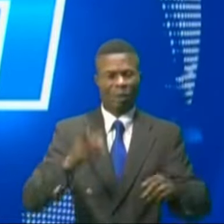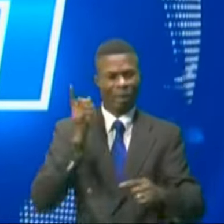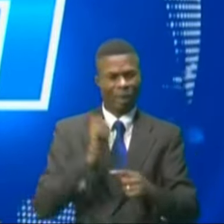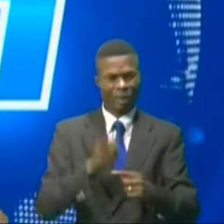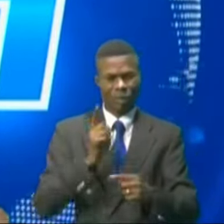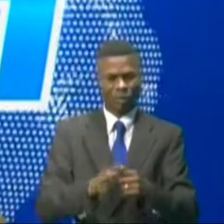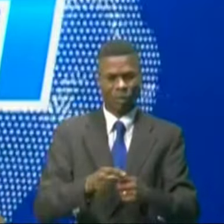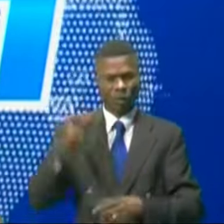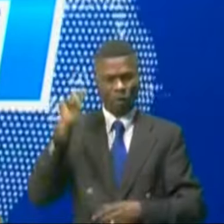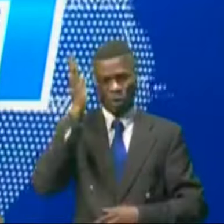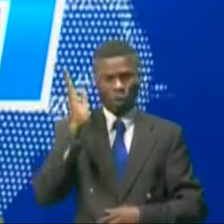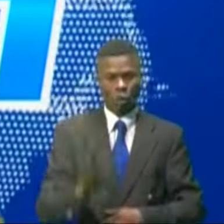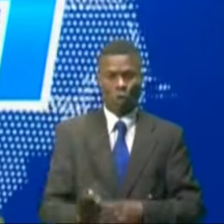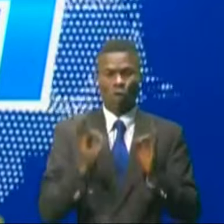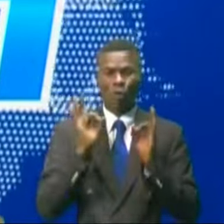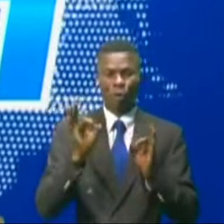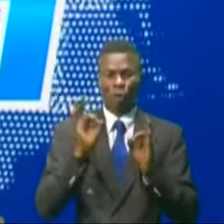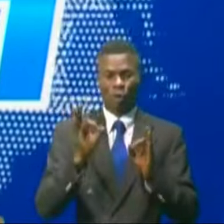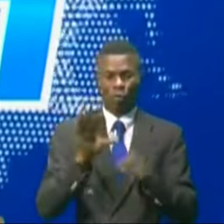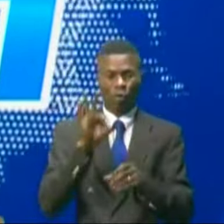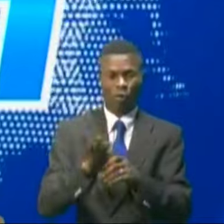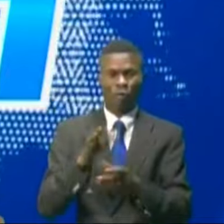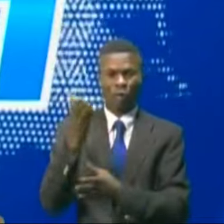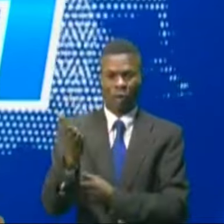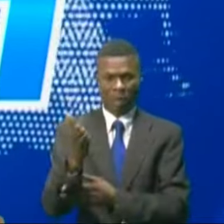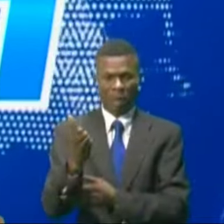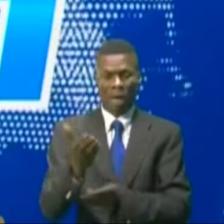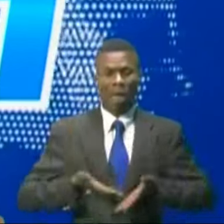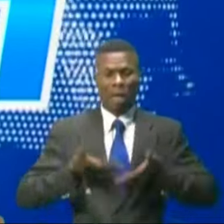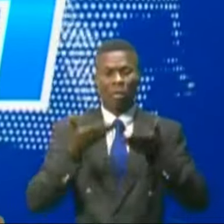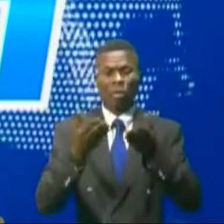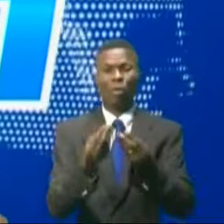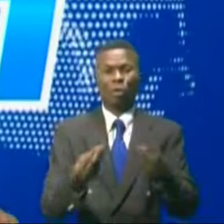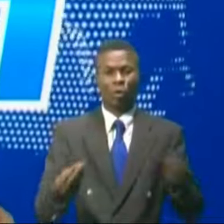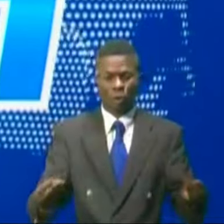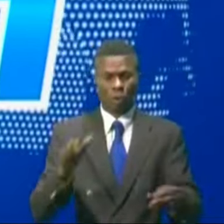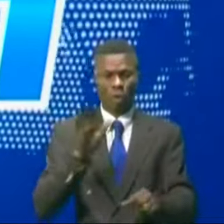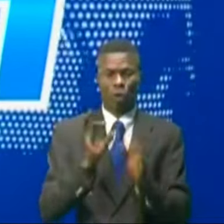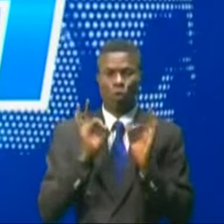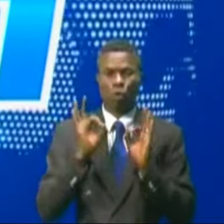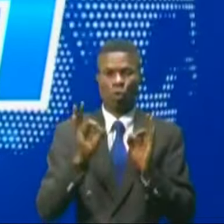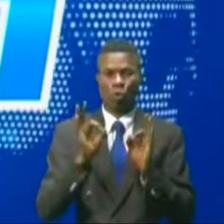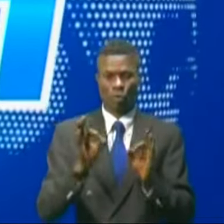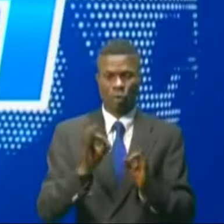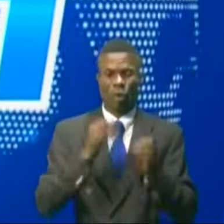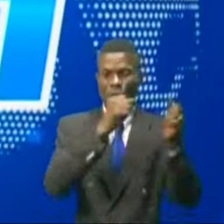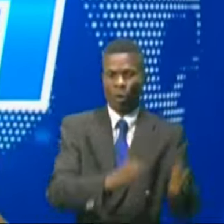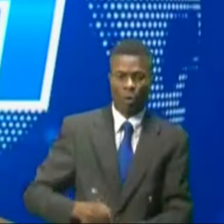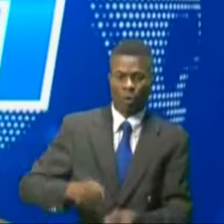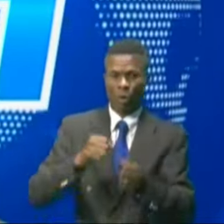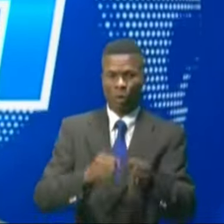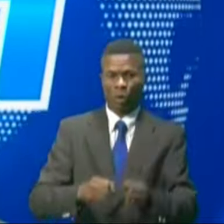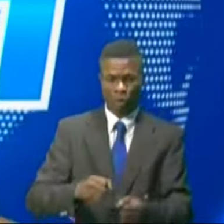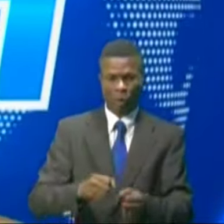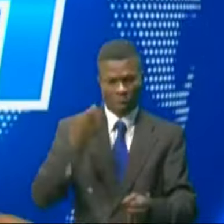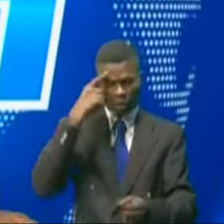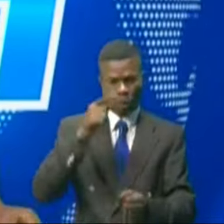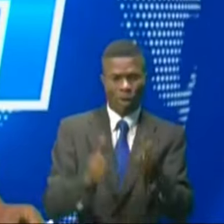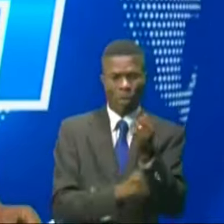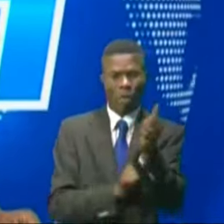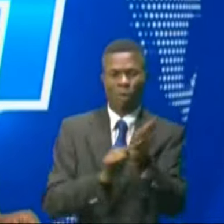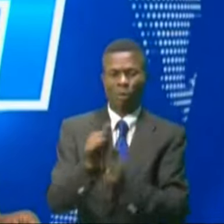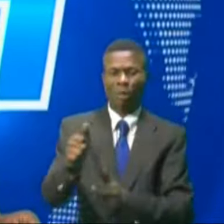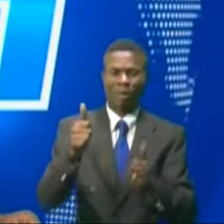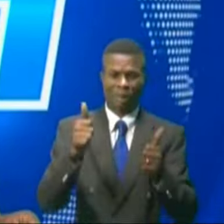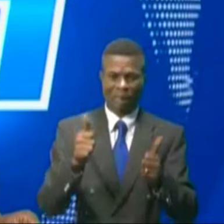gouverneur nouvellement élu, Christian Kitungo, a proposé une solution innovante des pirogues pour de voies devenues